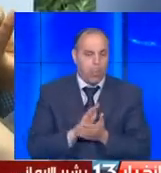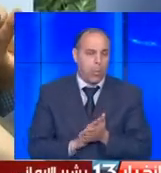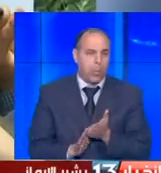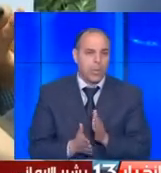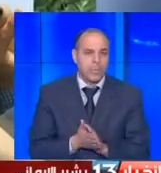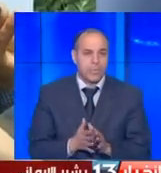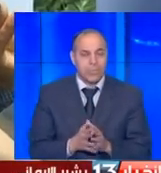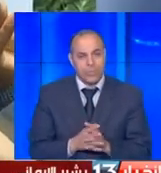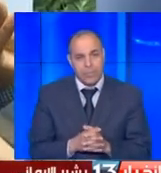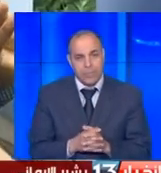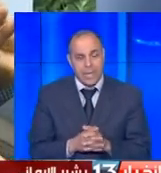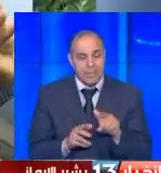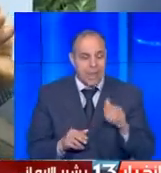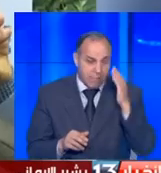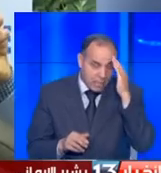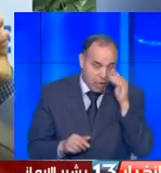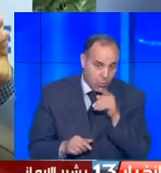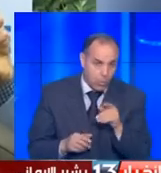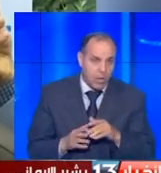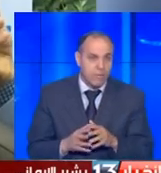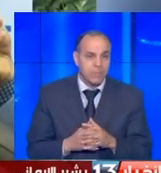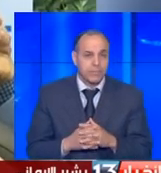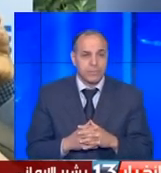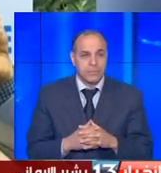الاجتماعية، يلزم نعرف اللي فما